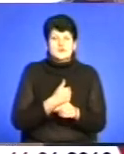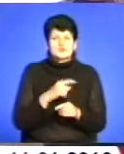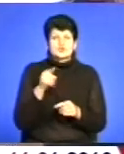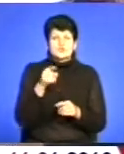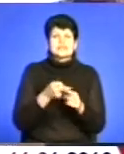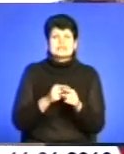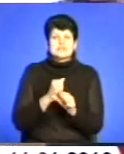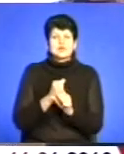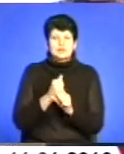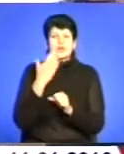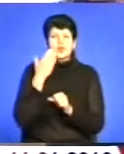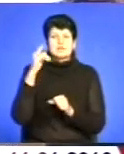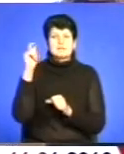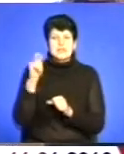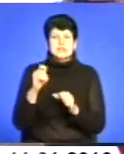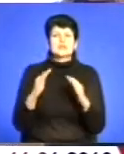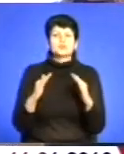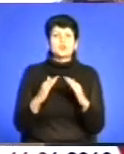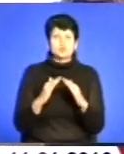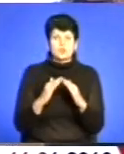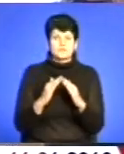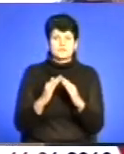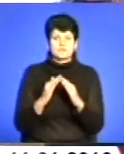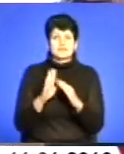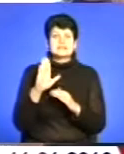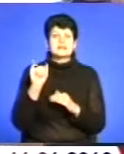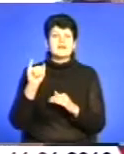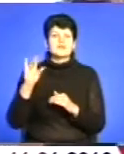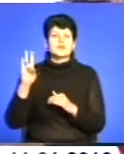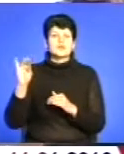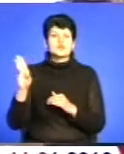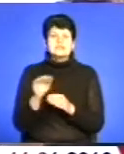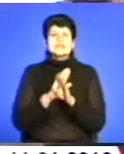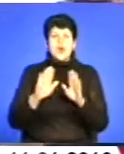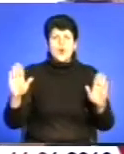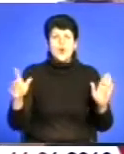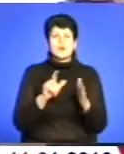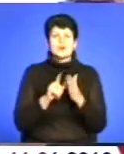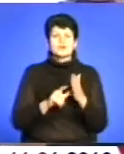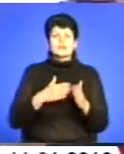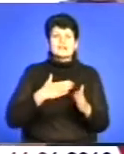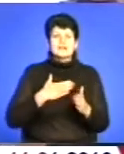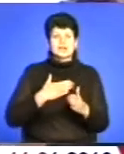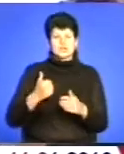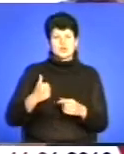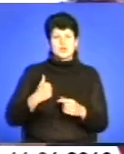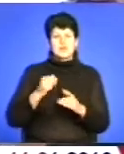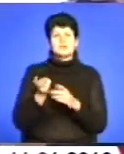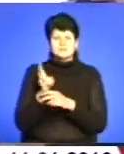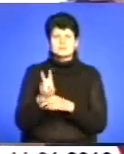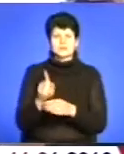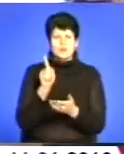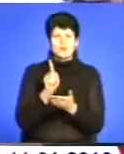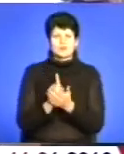зробили, коли приїдете додому. Завінчуйте, заколядуйте наших солдат, обов'язково зайдіть до них.